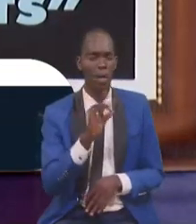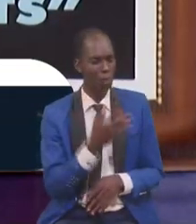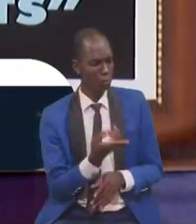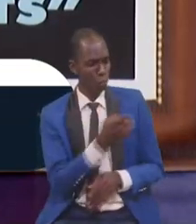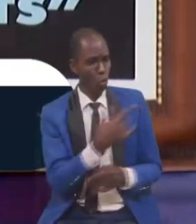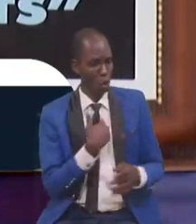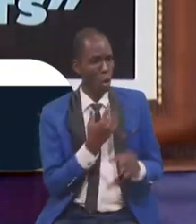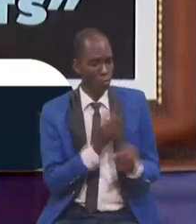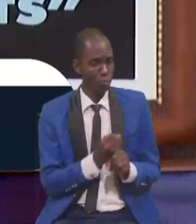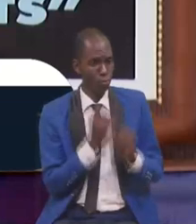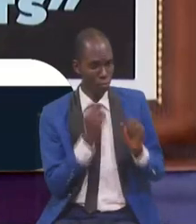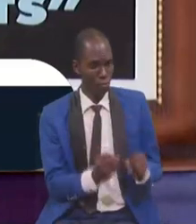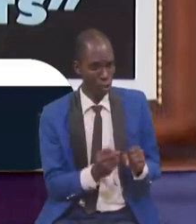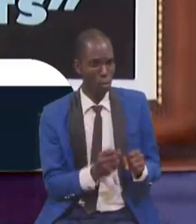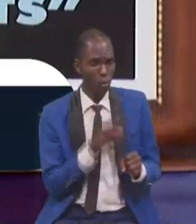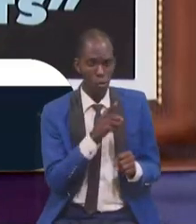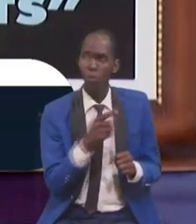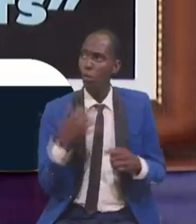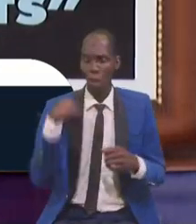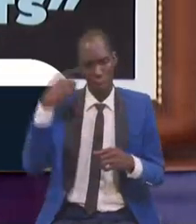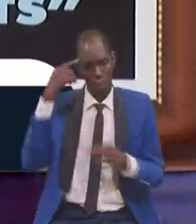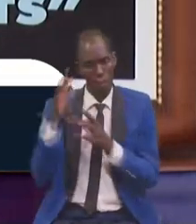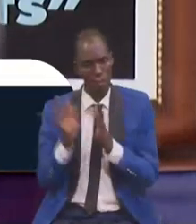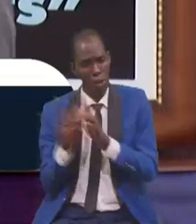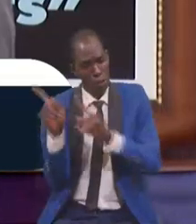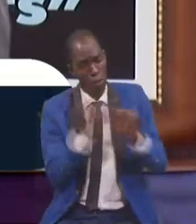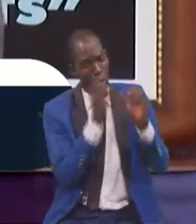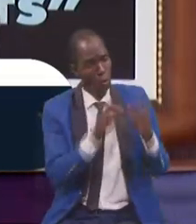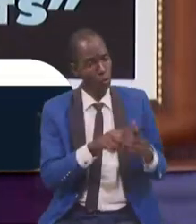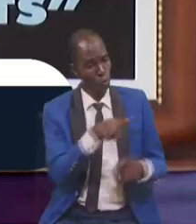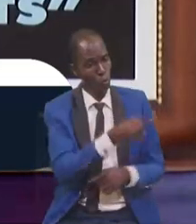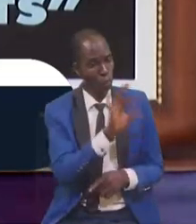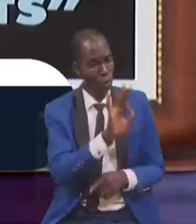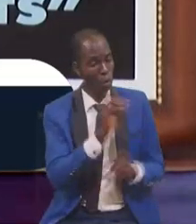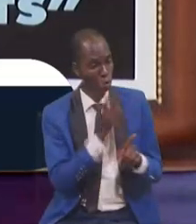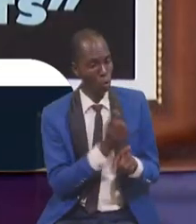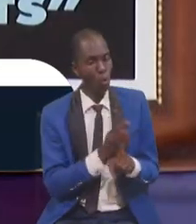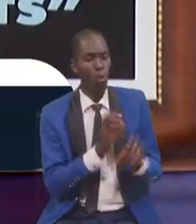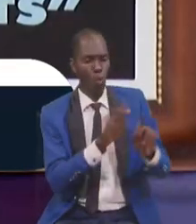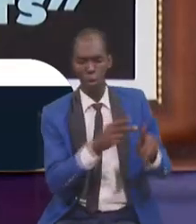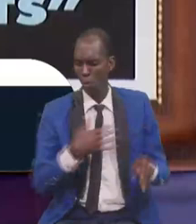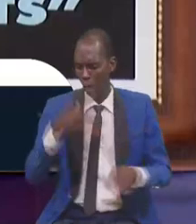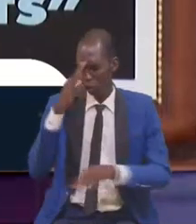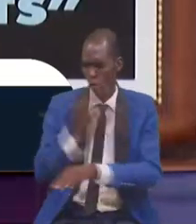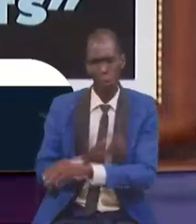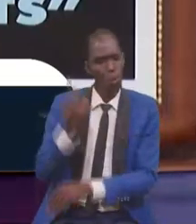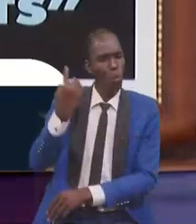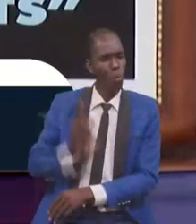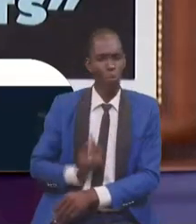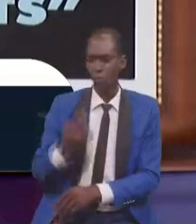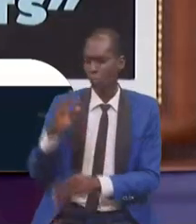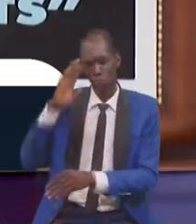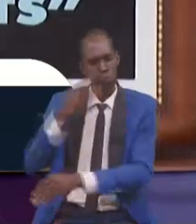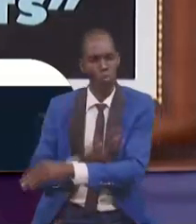puissance, n'avez-vous pas reçu, ne vous a-t-il pas délégué son autorité, sa puissance? D'accord, voici mon fils, voici mon